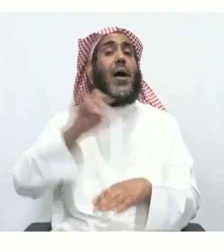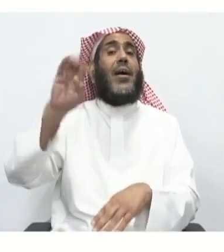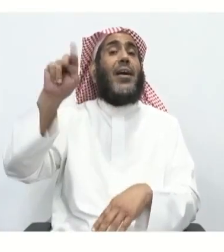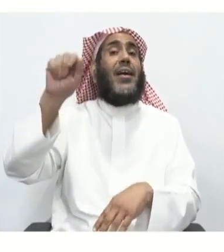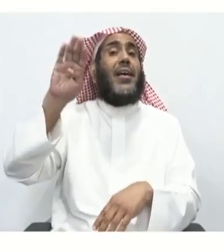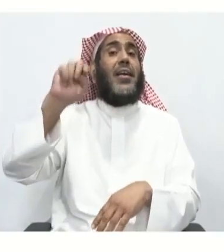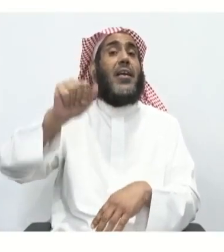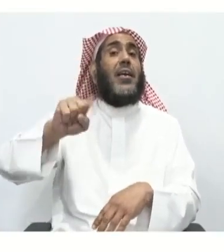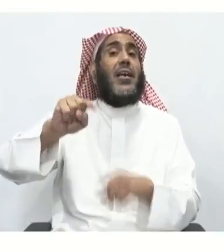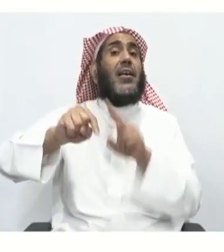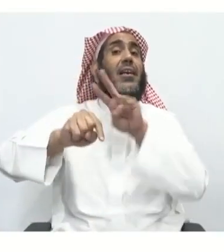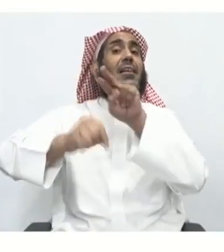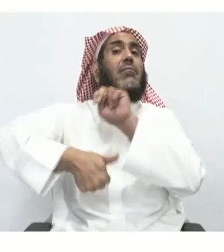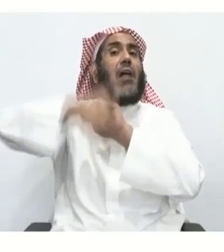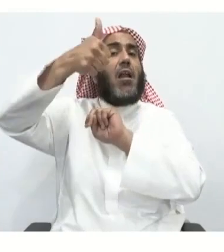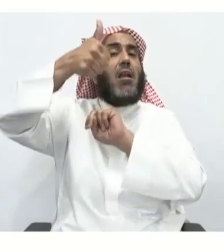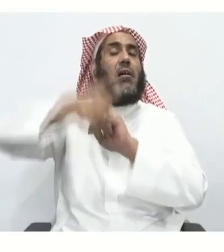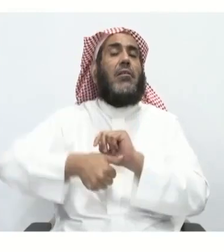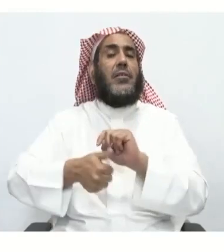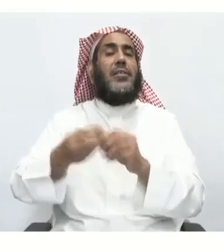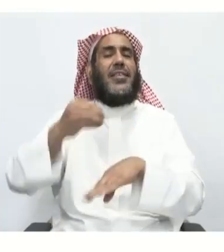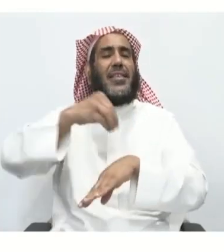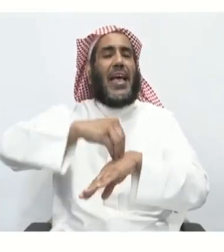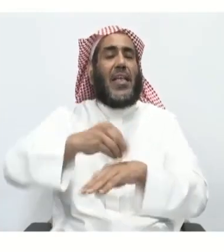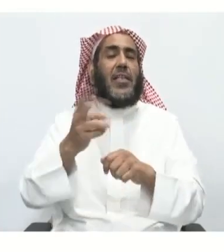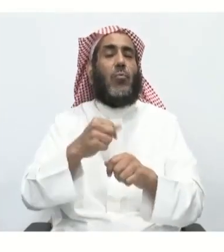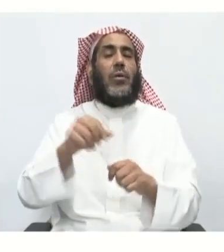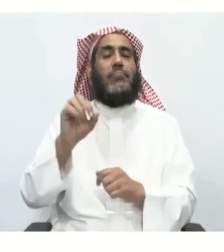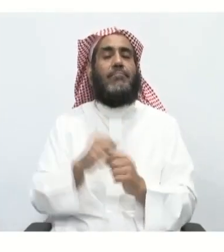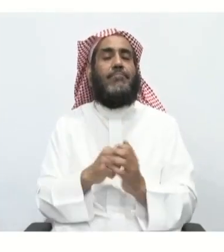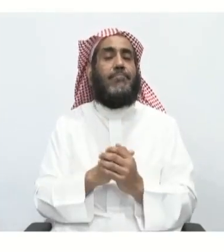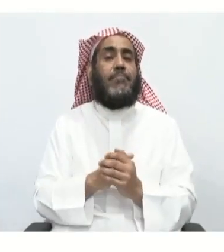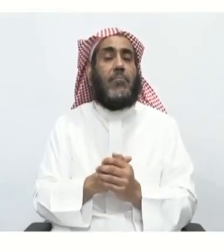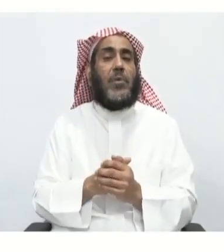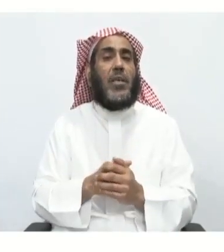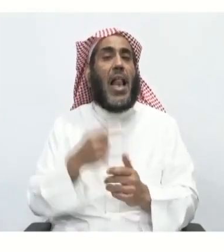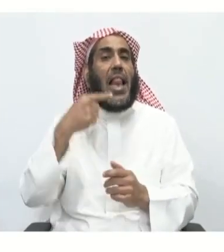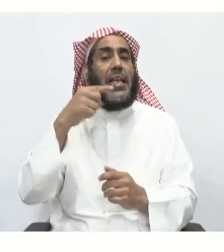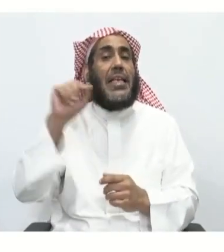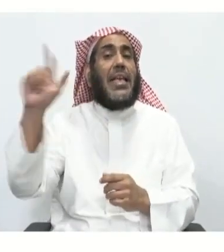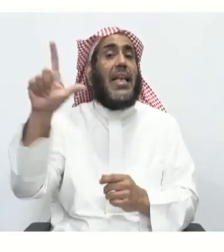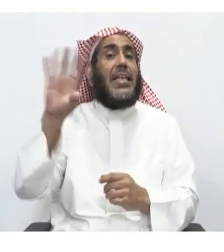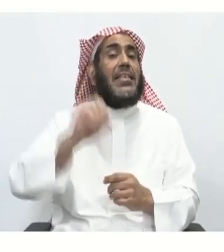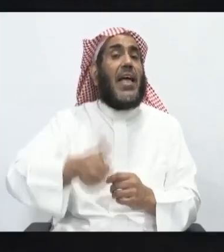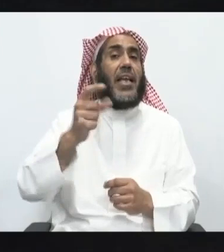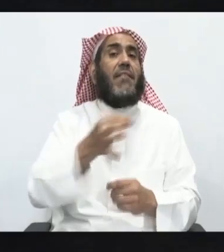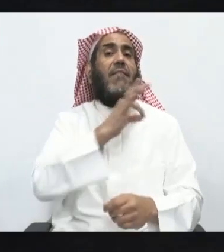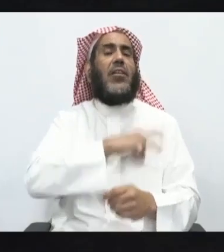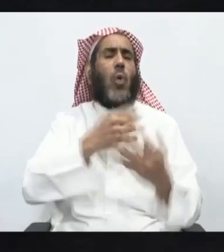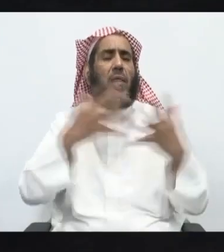هنا زائده ايضا للتنوين مبكرا الف التنميه تسمى للسان فائده